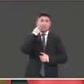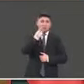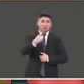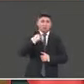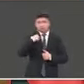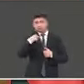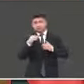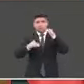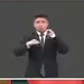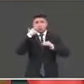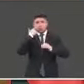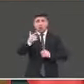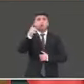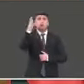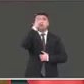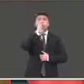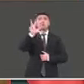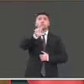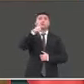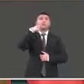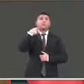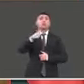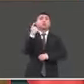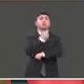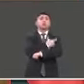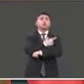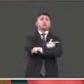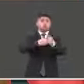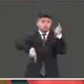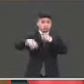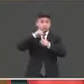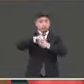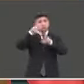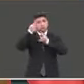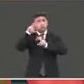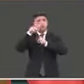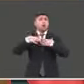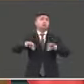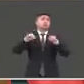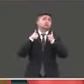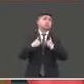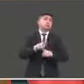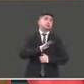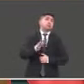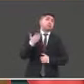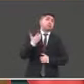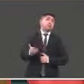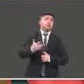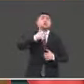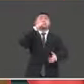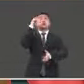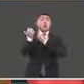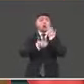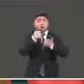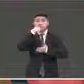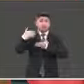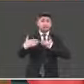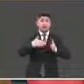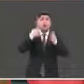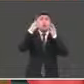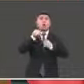gelen 430 bini yurtlarımız a yerleştirilmiştir yangın ve sel afetlerin